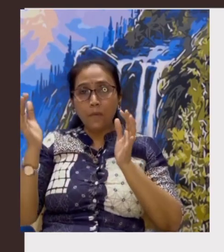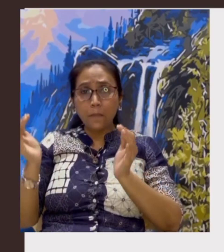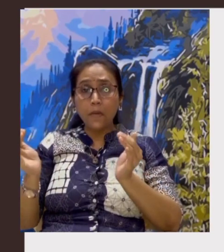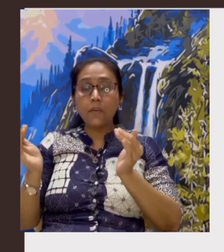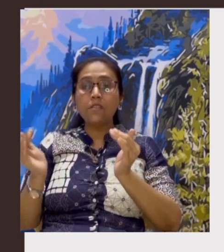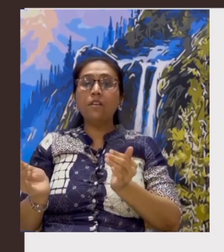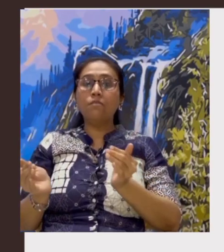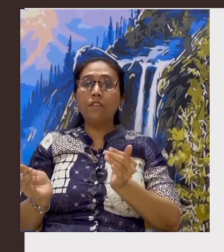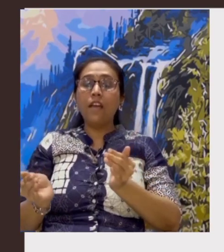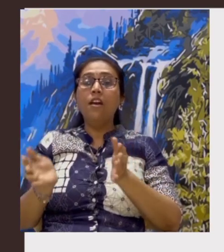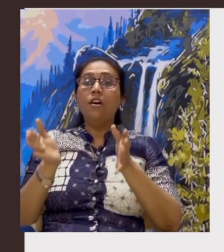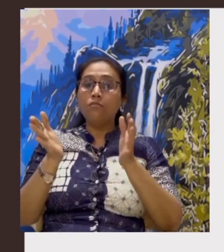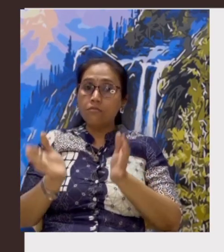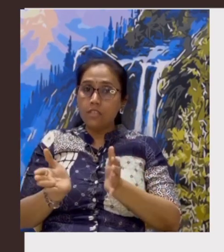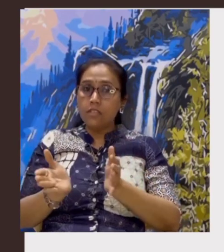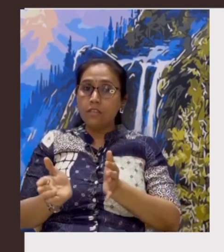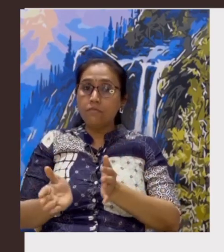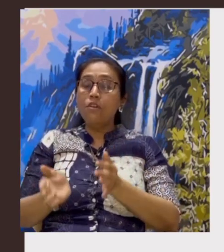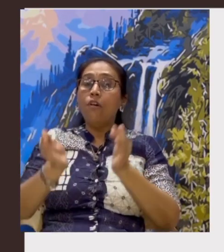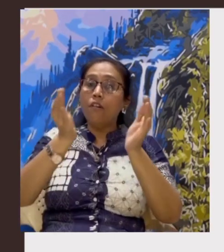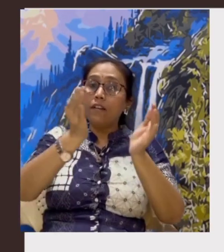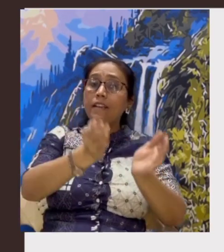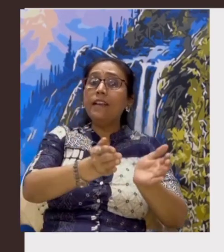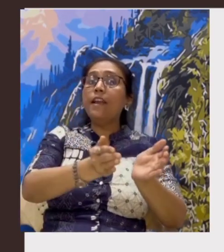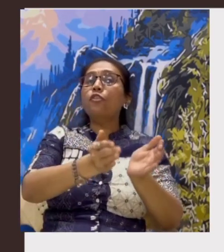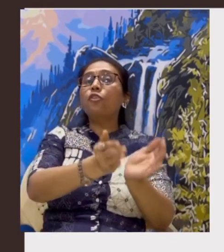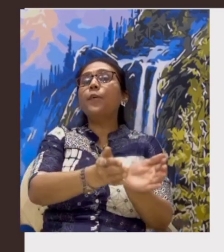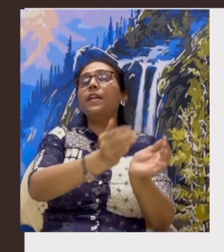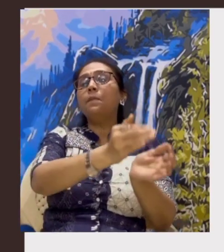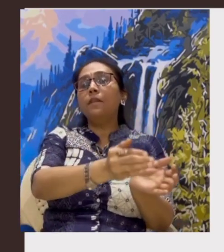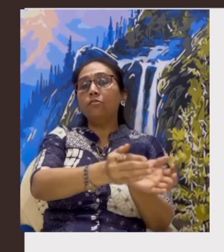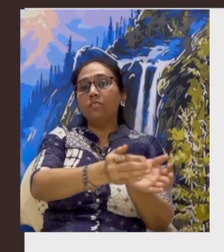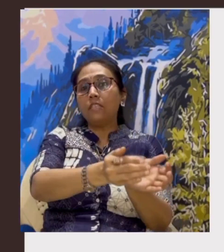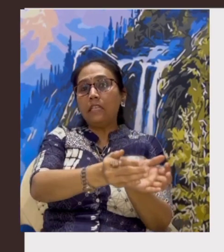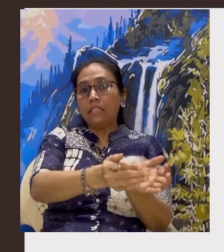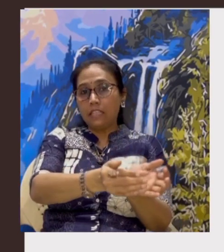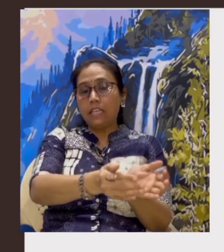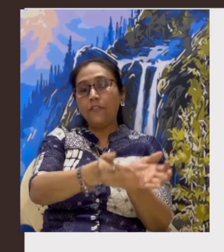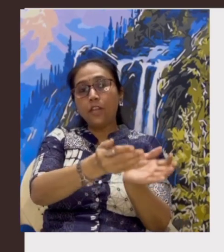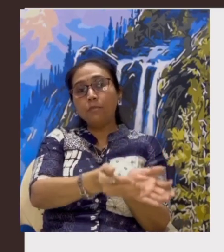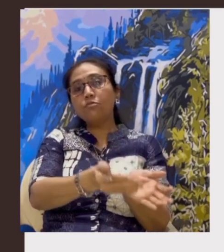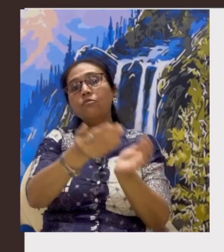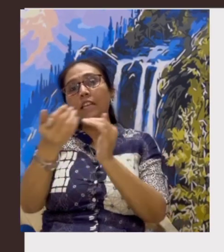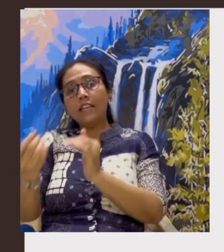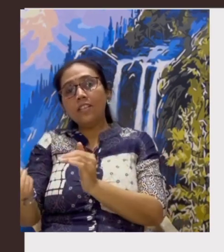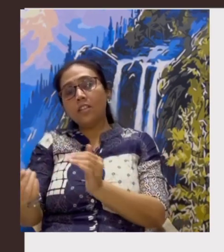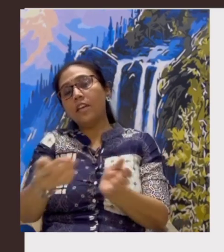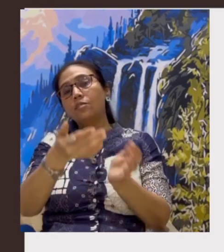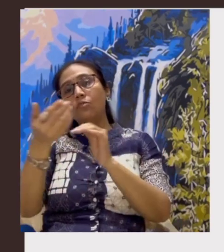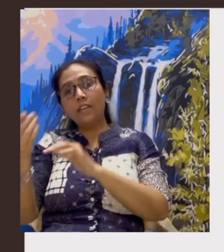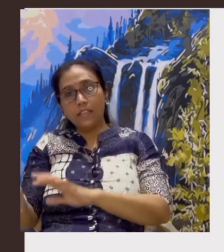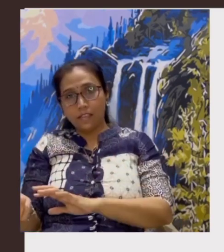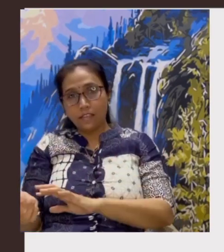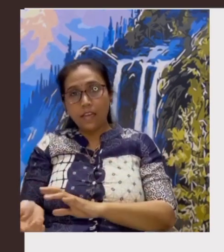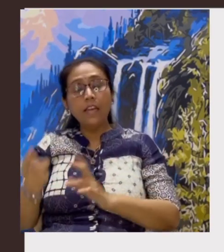पब्लिक पर्पज सर्व हो रहा है और उस वजह से वो ऑलरेडी लैंड ऑक्यूपाइड है पब्लिक यूटिलिटी के लिए, फिर भी उसको वो लेना चाहता है तो वो